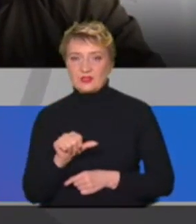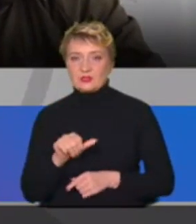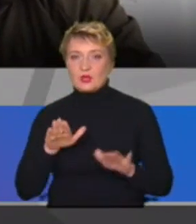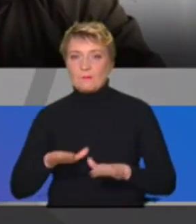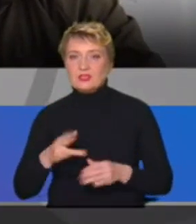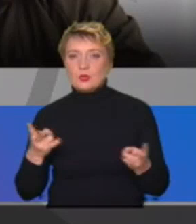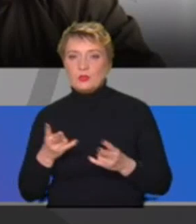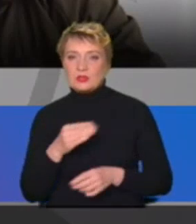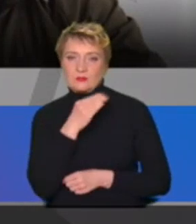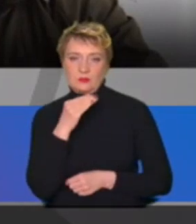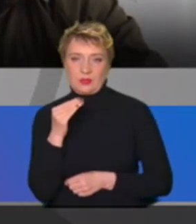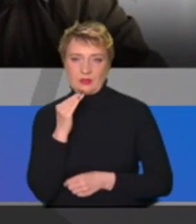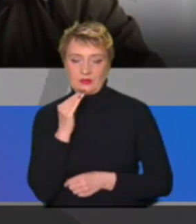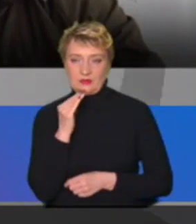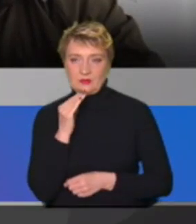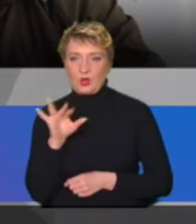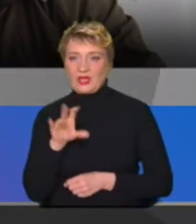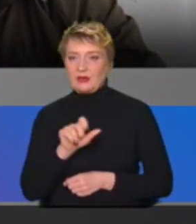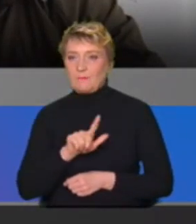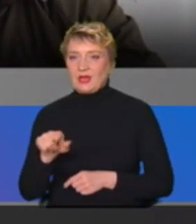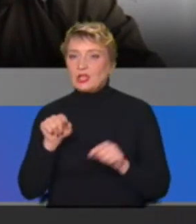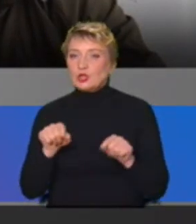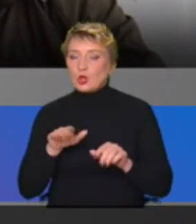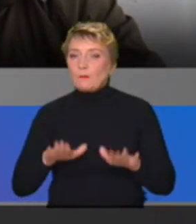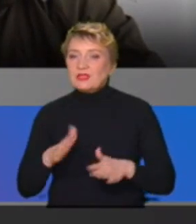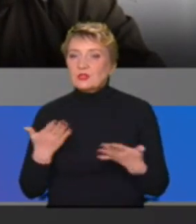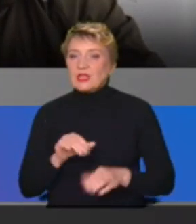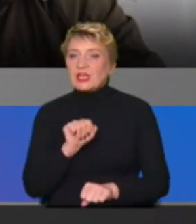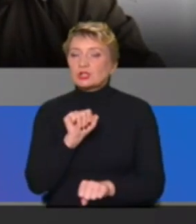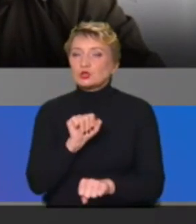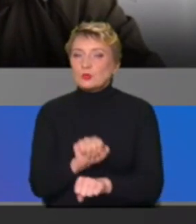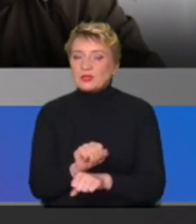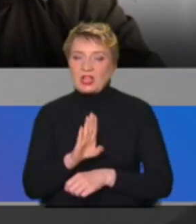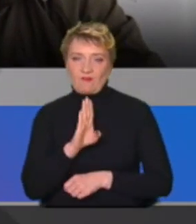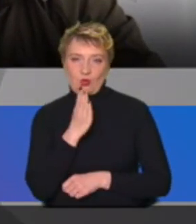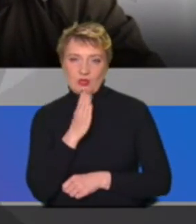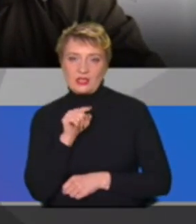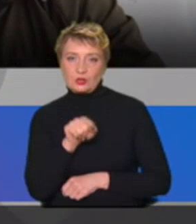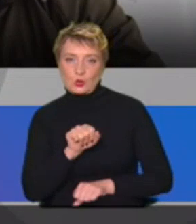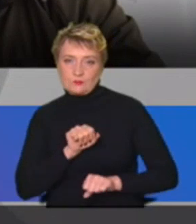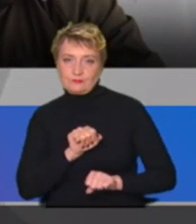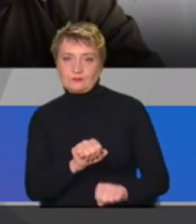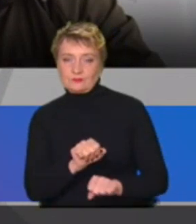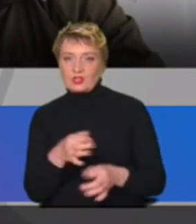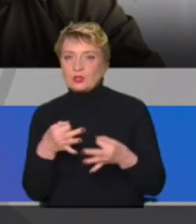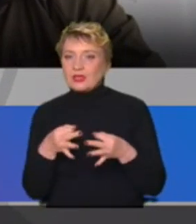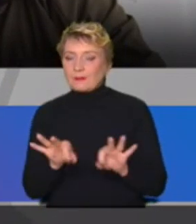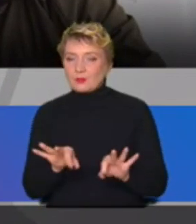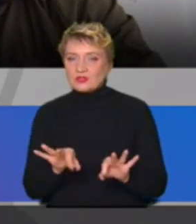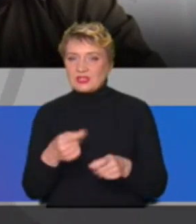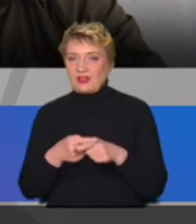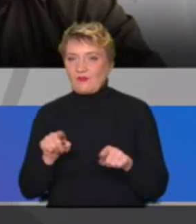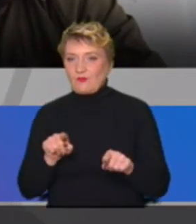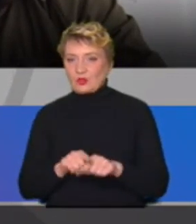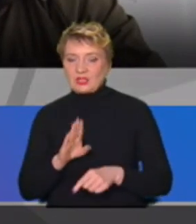потрібно дуже багато, бо Ірпінь – це то місто, яке зупинило ворога. Це то місто, яке не пропустило